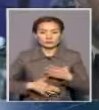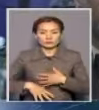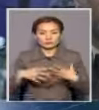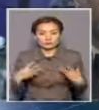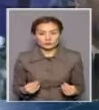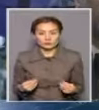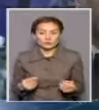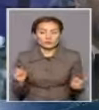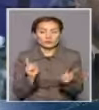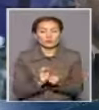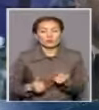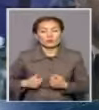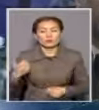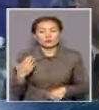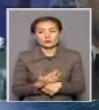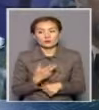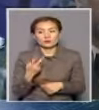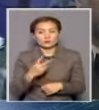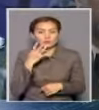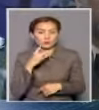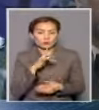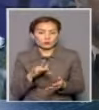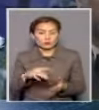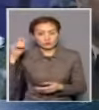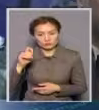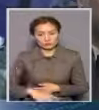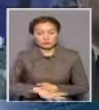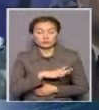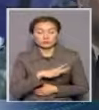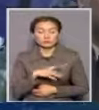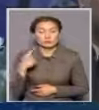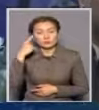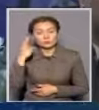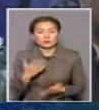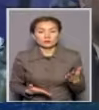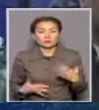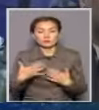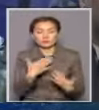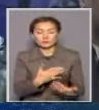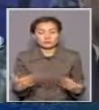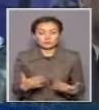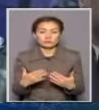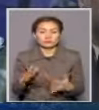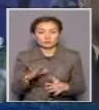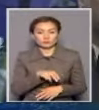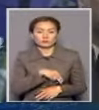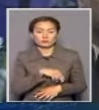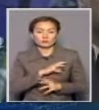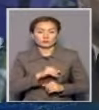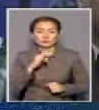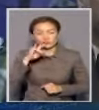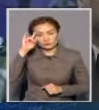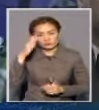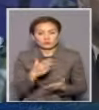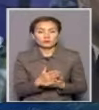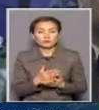Мы очень рады и гордимся тем, что вы оказались в Атырауском регионе. Мы считаем, что если на вашей груди сияет медаль Героя труда